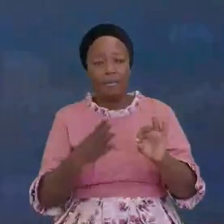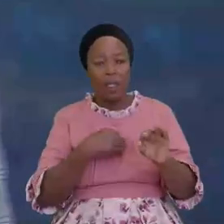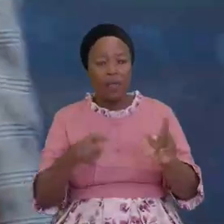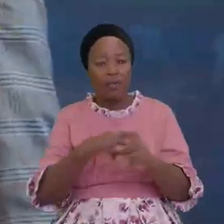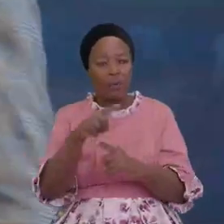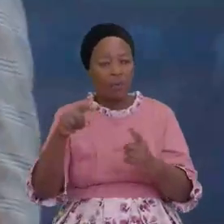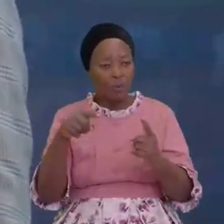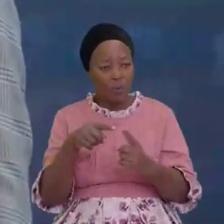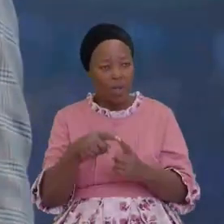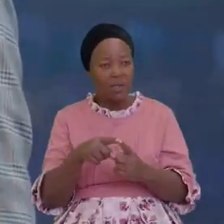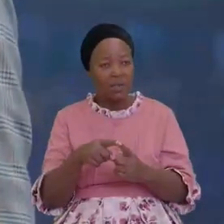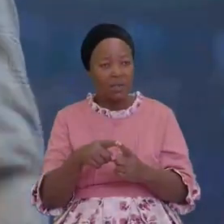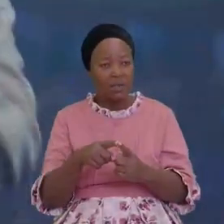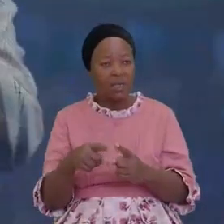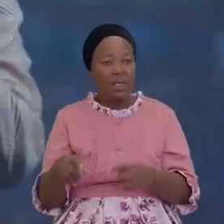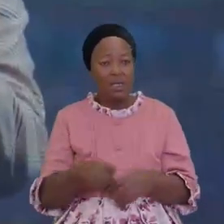Dans le verset 39.